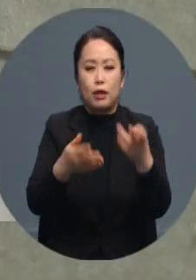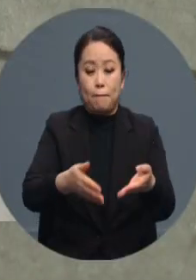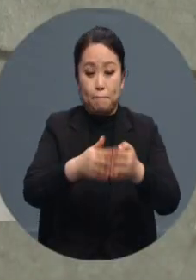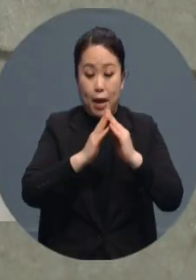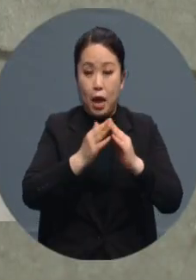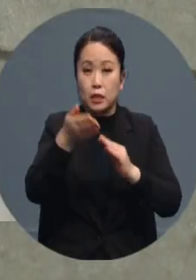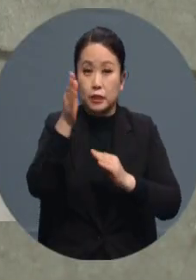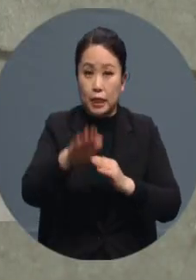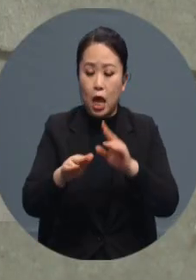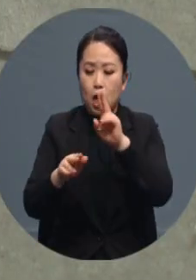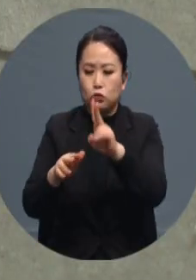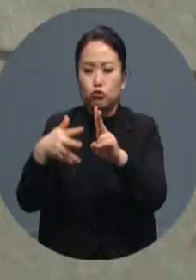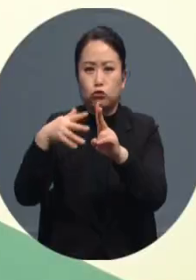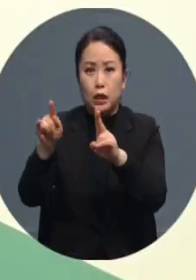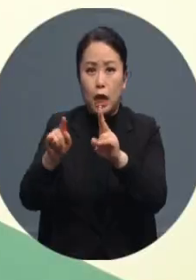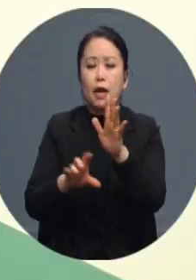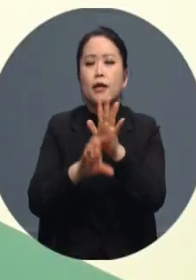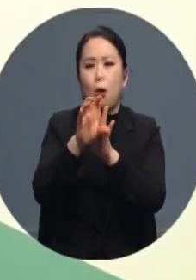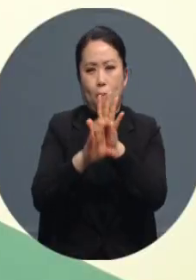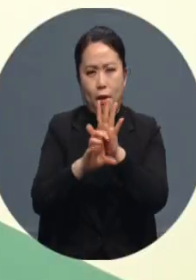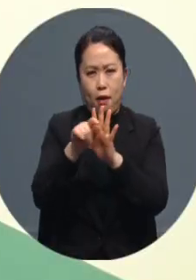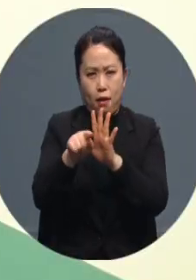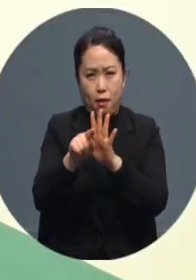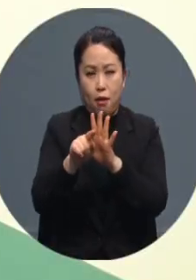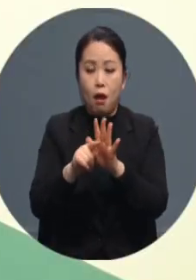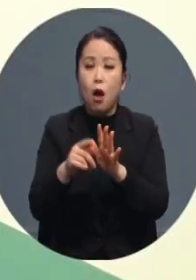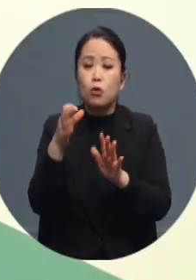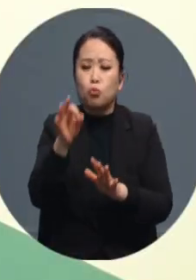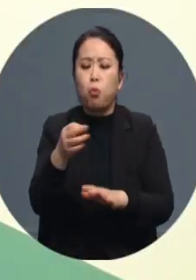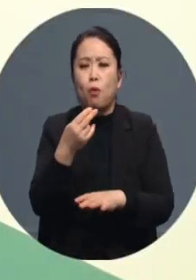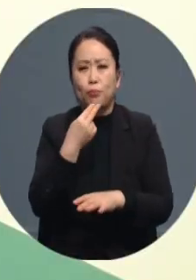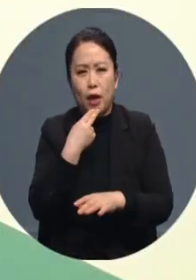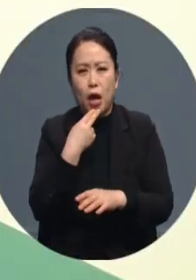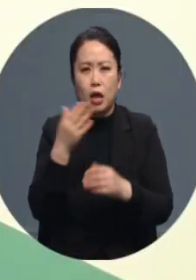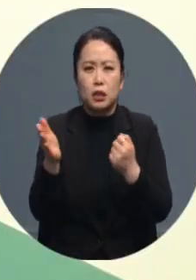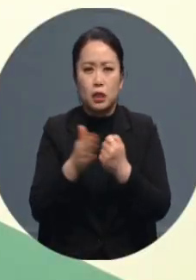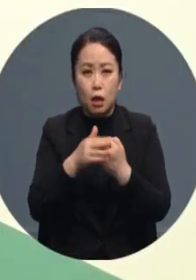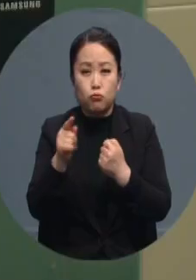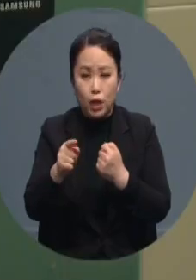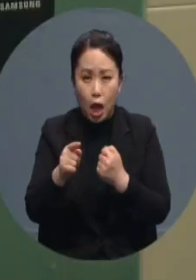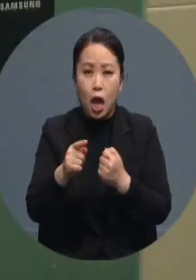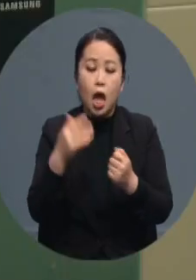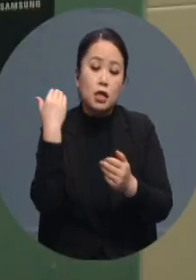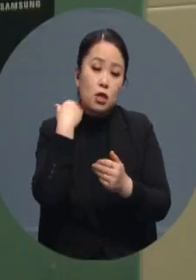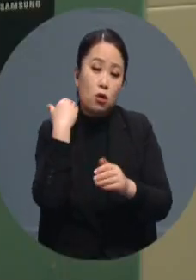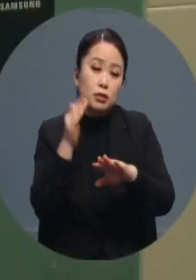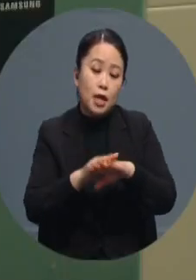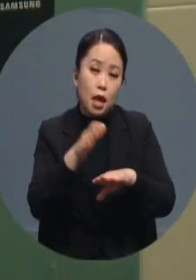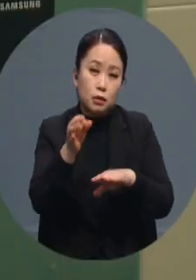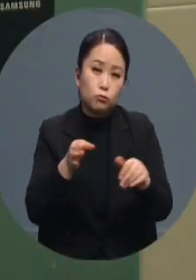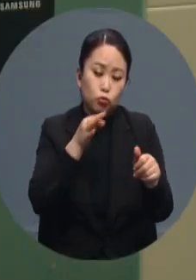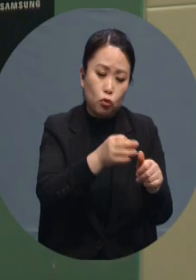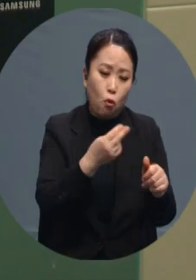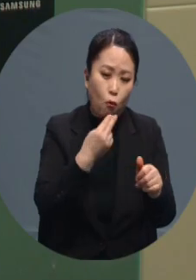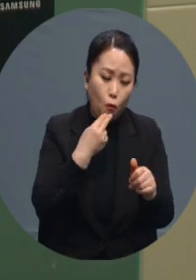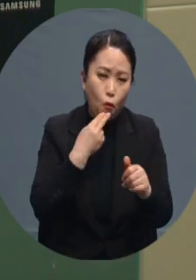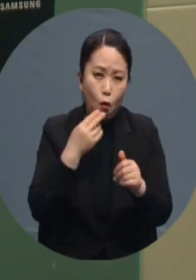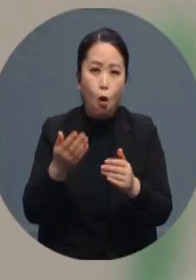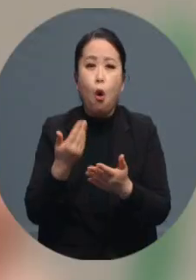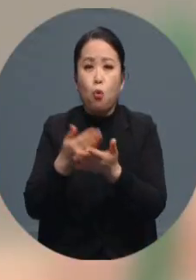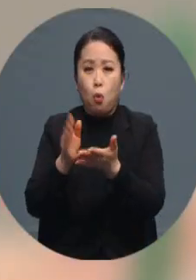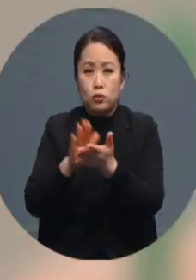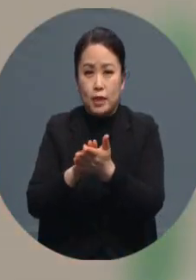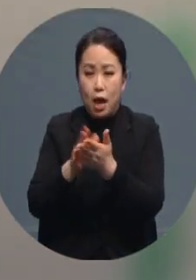넘어갔습니다 돈이 없다며 전세 보증금뿐 아니라 공사 협력업체에도 대금을 지급하지 않고 있습니다